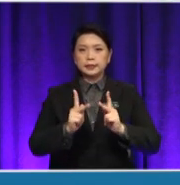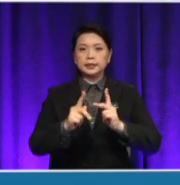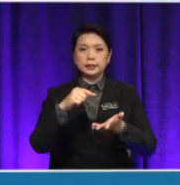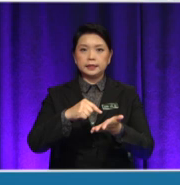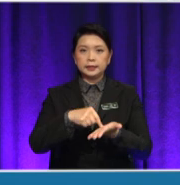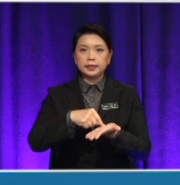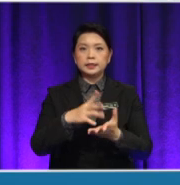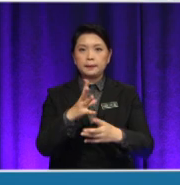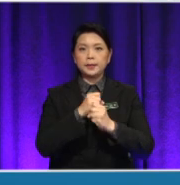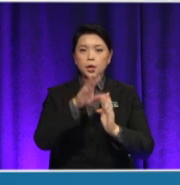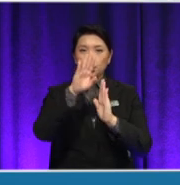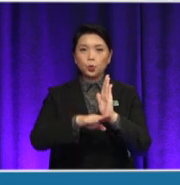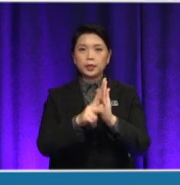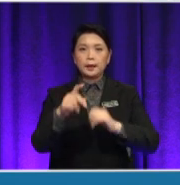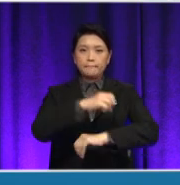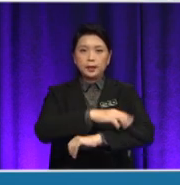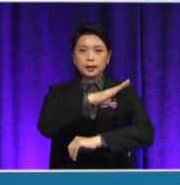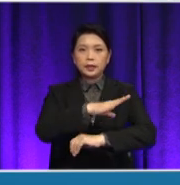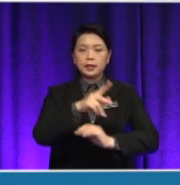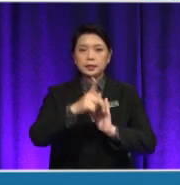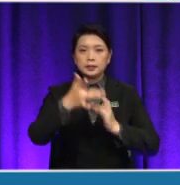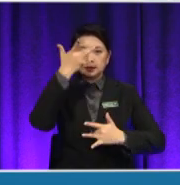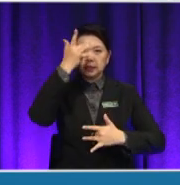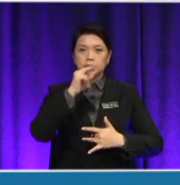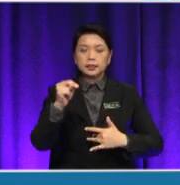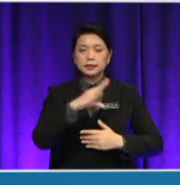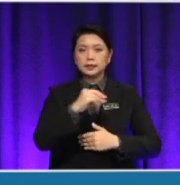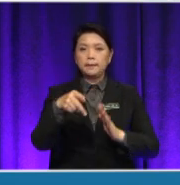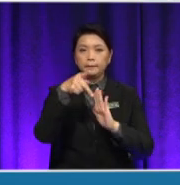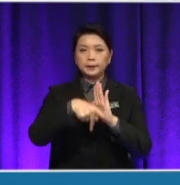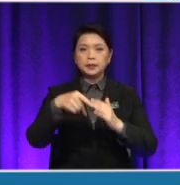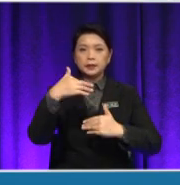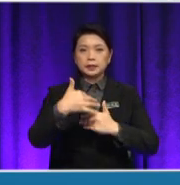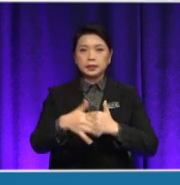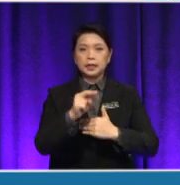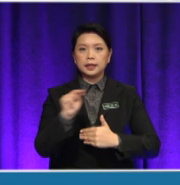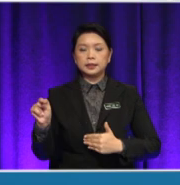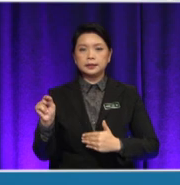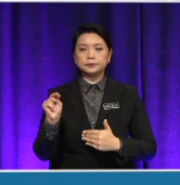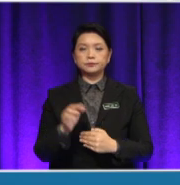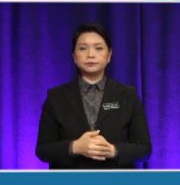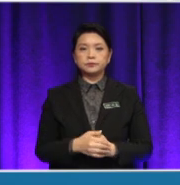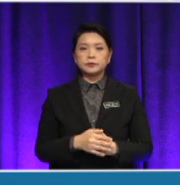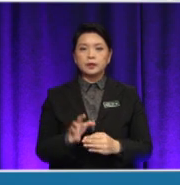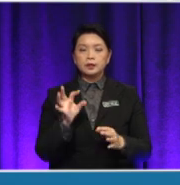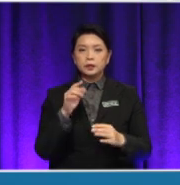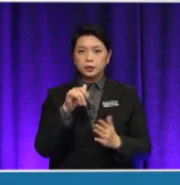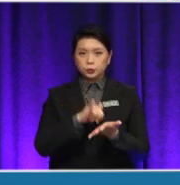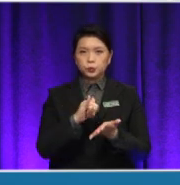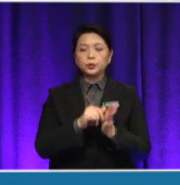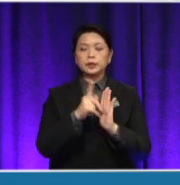mengurangkan bengkak, kesakitan dan pendarahan. Inilah kebaikan sekiranya kita cepat-cepat letak